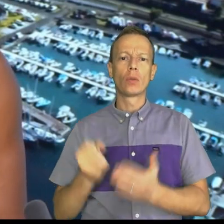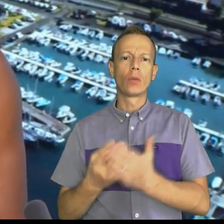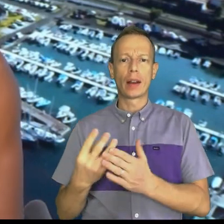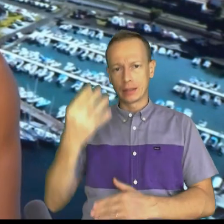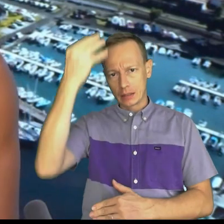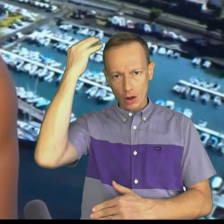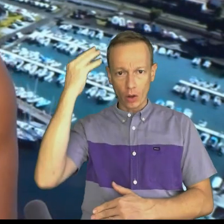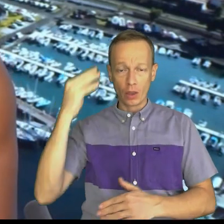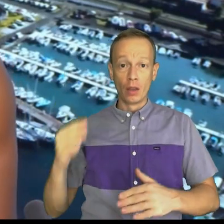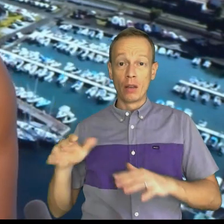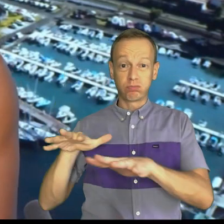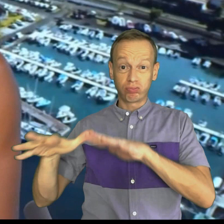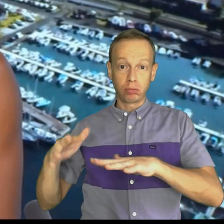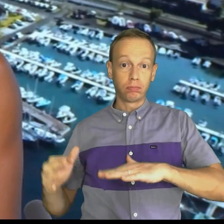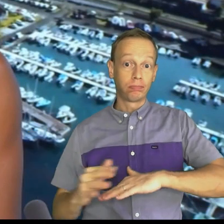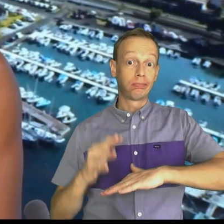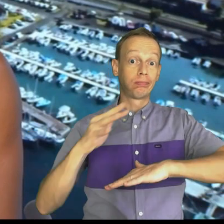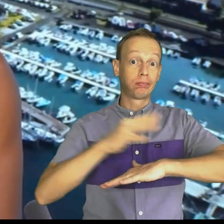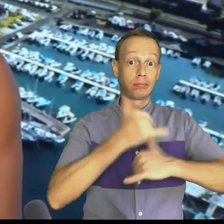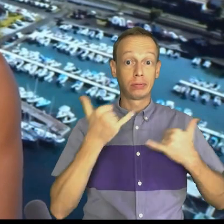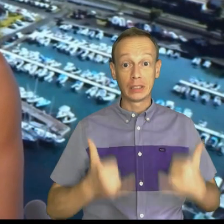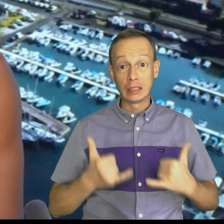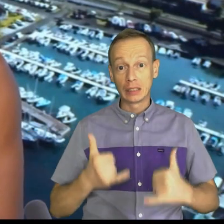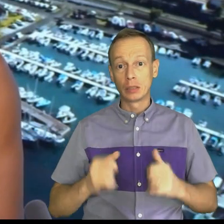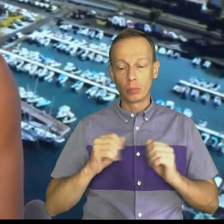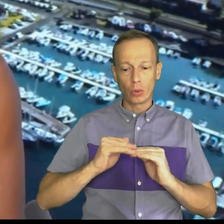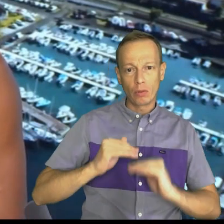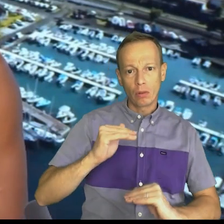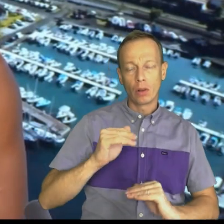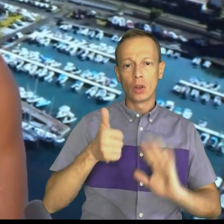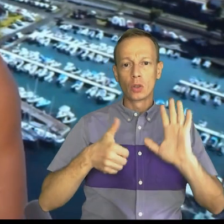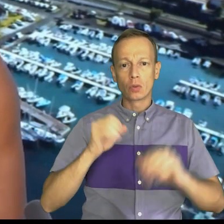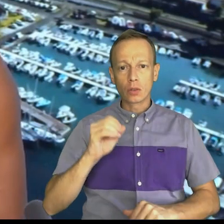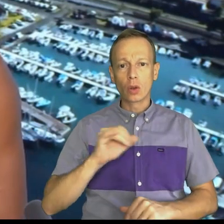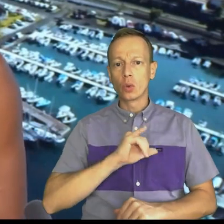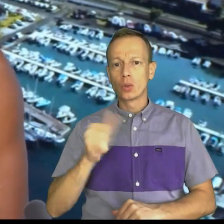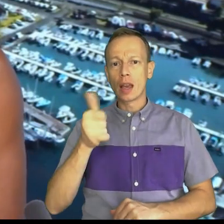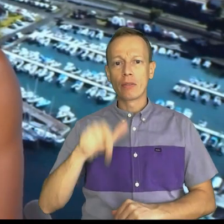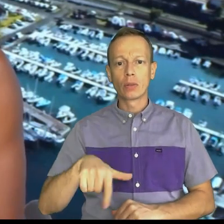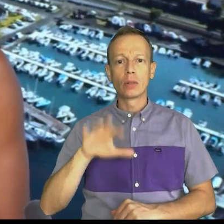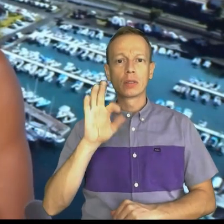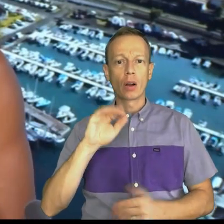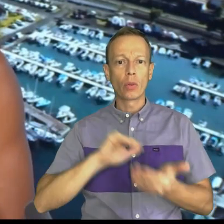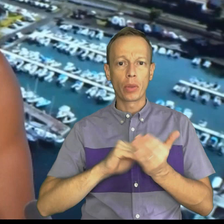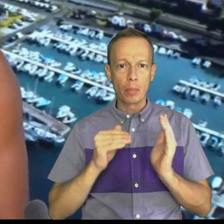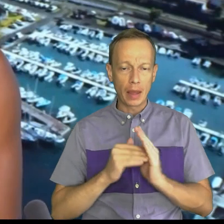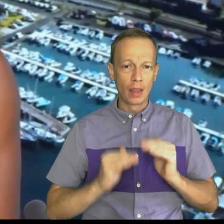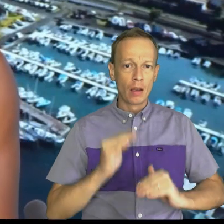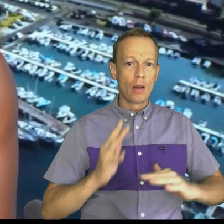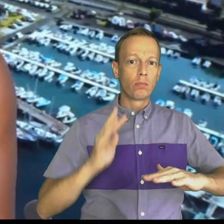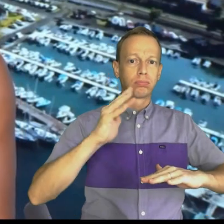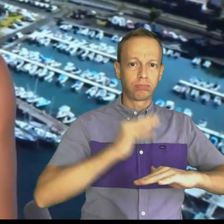-Zélande. Des vagues de 60 cm à 1,50 devraient toucher les îles du vent. Cet après-midi vers